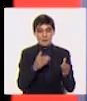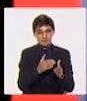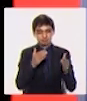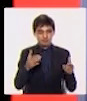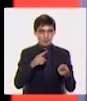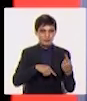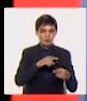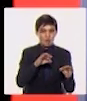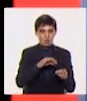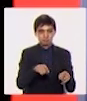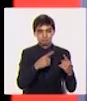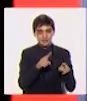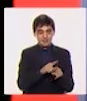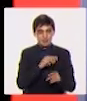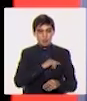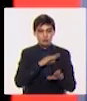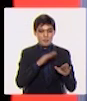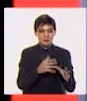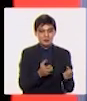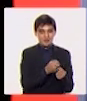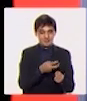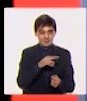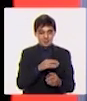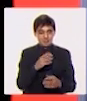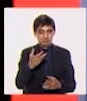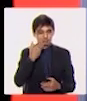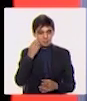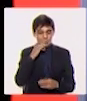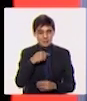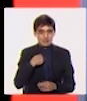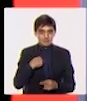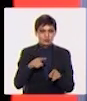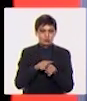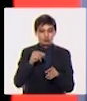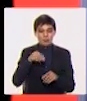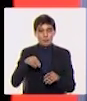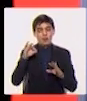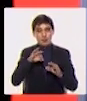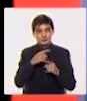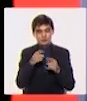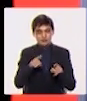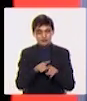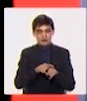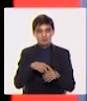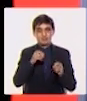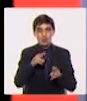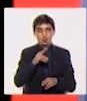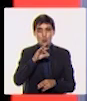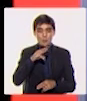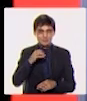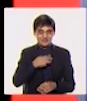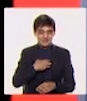дамуға, жұмыс орындарын сақтап қалуға мүмкіндік береді. Біз президент жанындағы төтенше жағдай жөніндегі мемлекеттік комиссияның қолдауымен